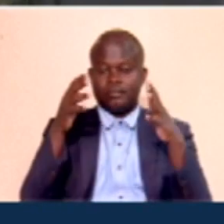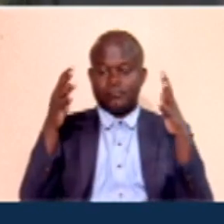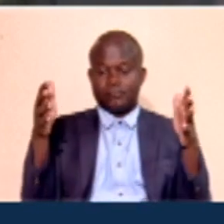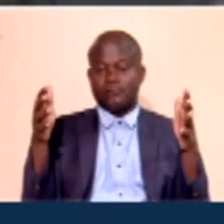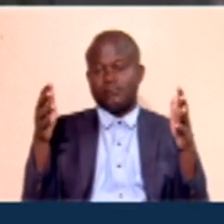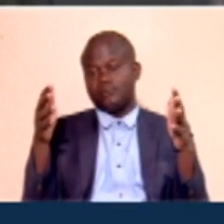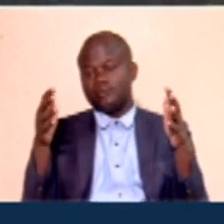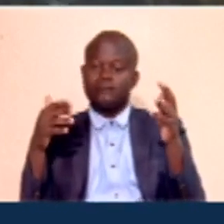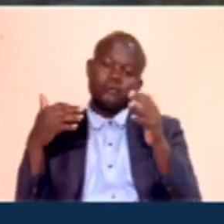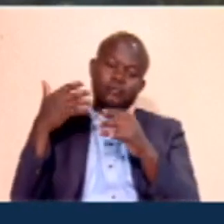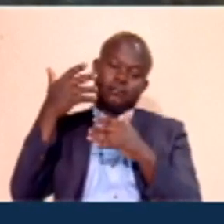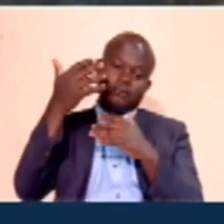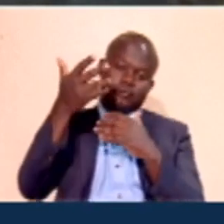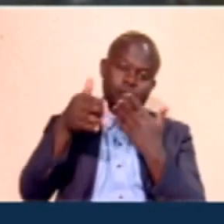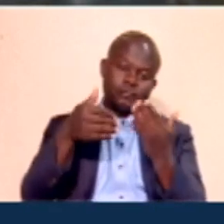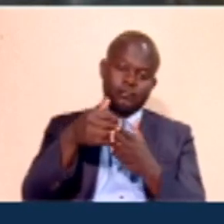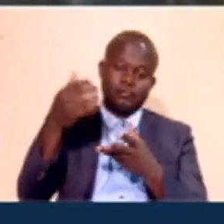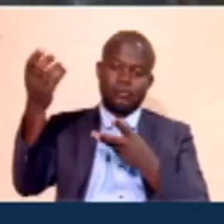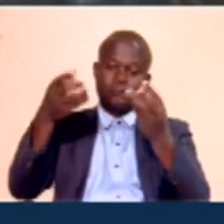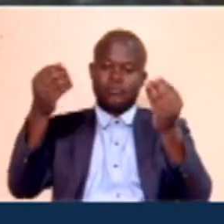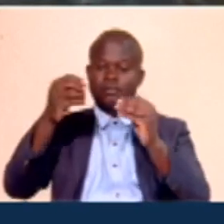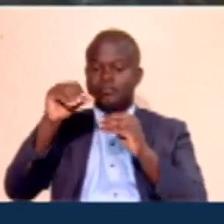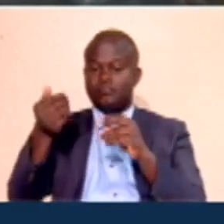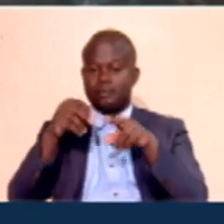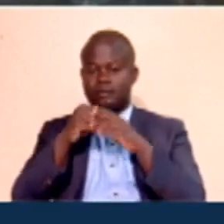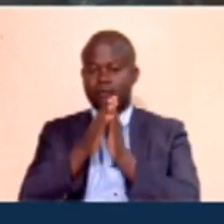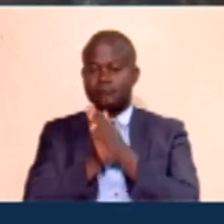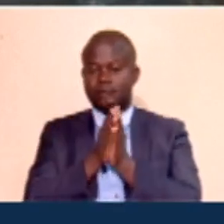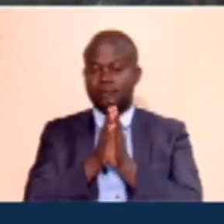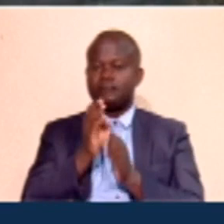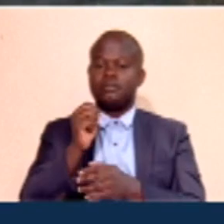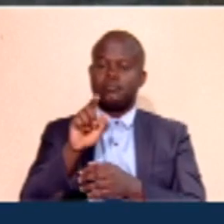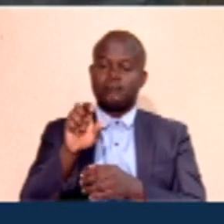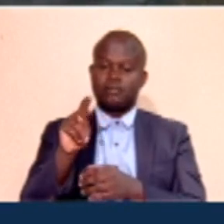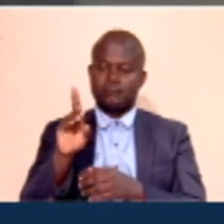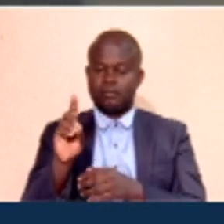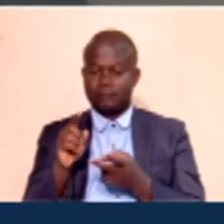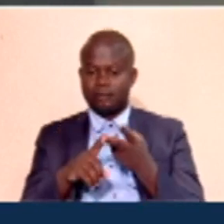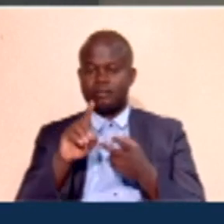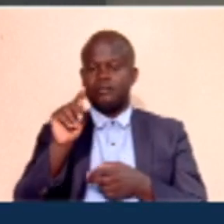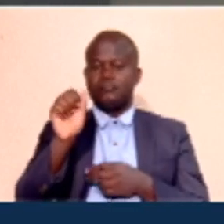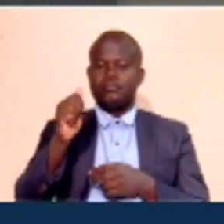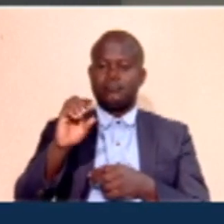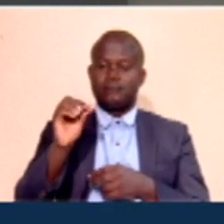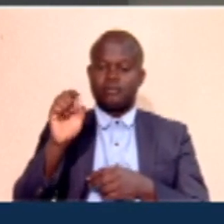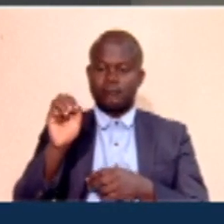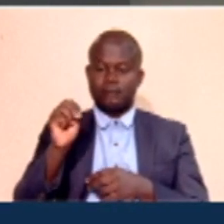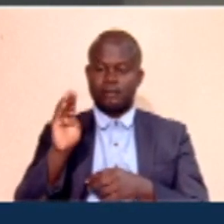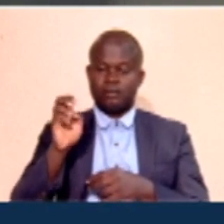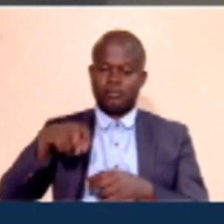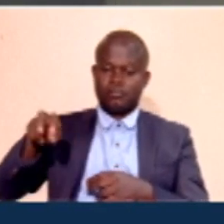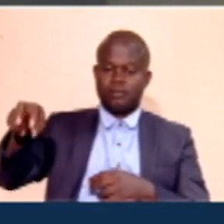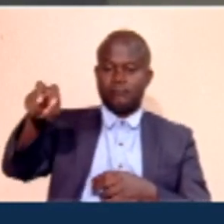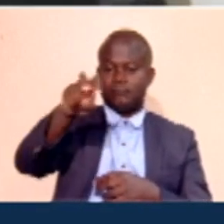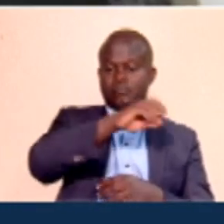runaka, nibirangiza bijya ahandi habaye amateka nko ku Murindi nka Kagitumba bizazenguruka,